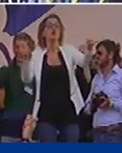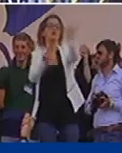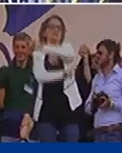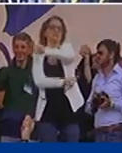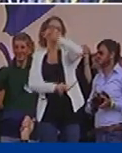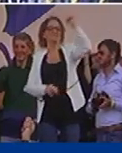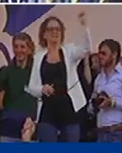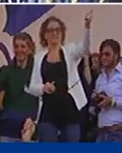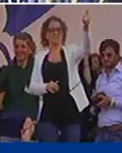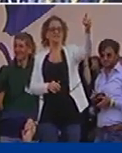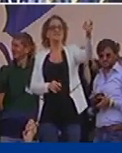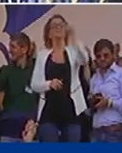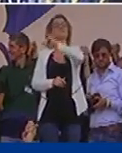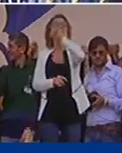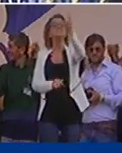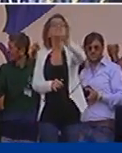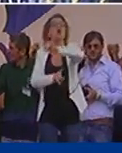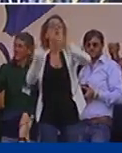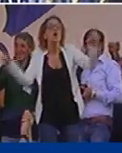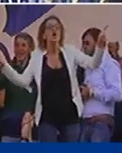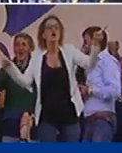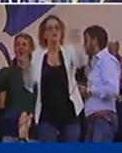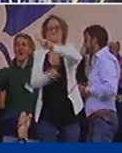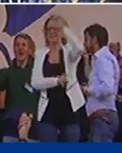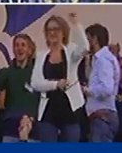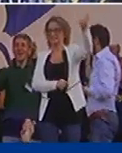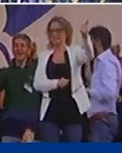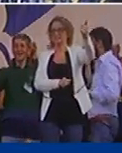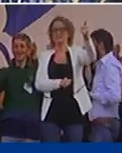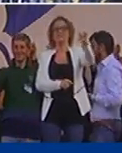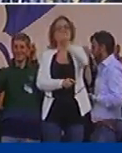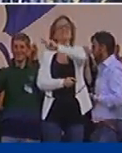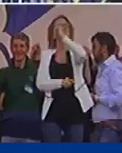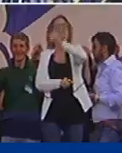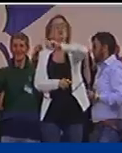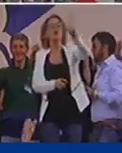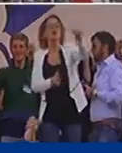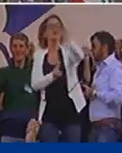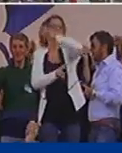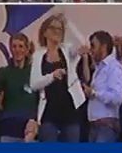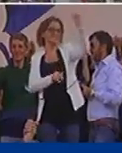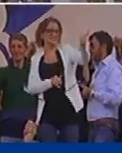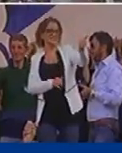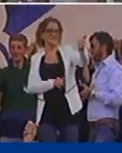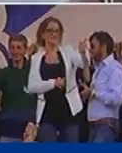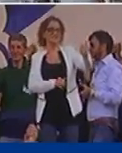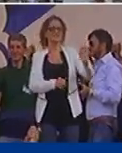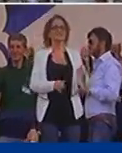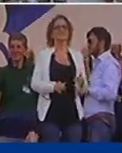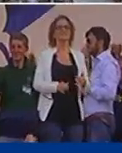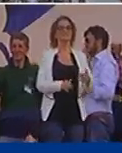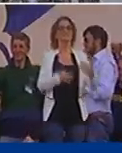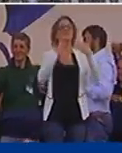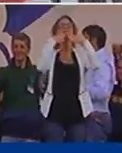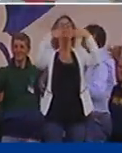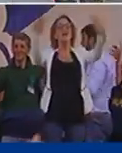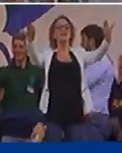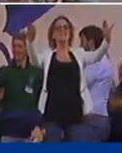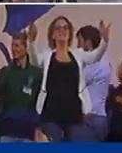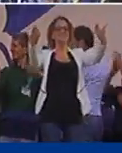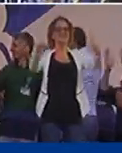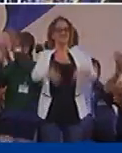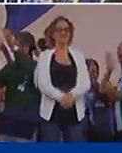Sì. Sì o no? Sì. Sì o no? Sì. Grazie.